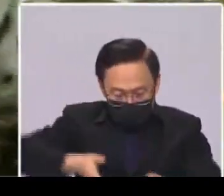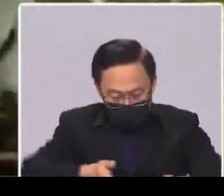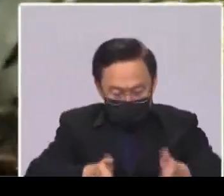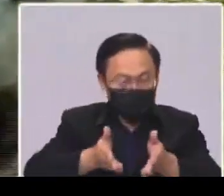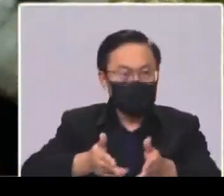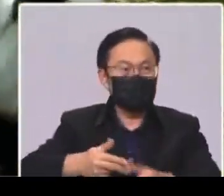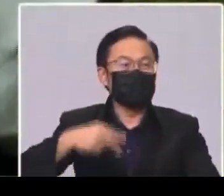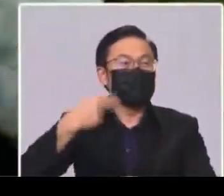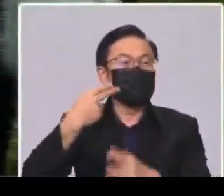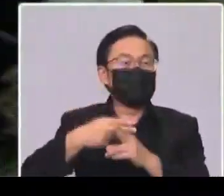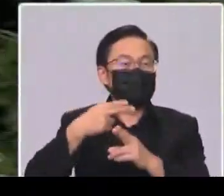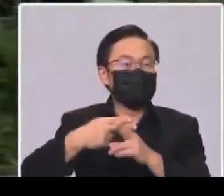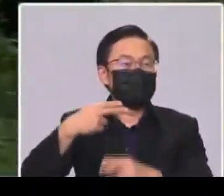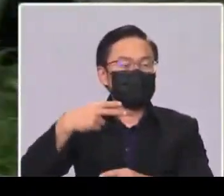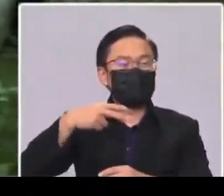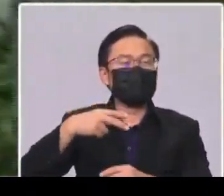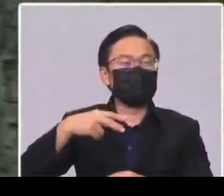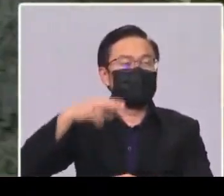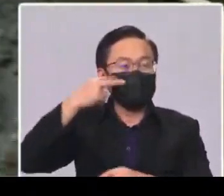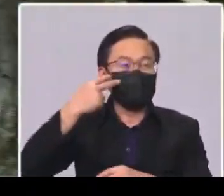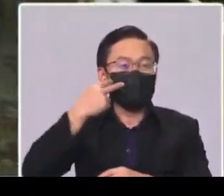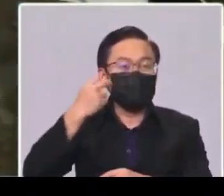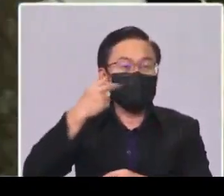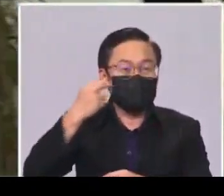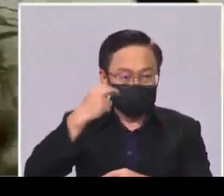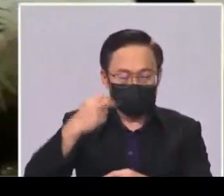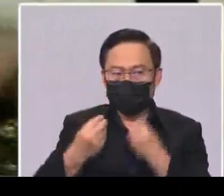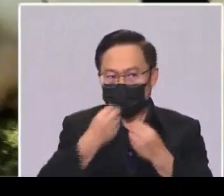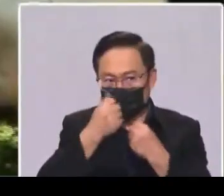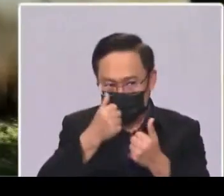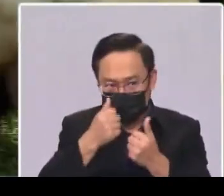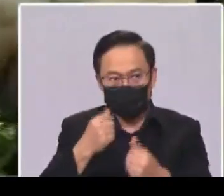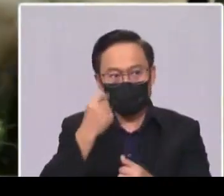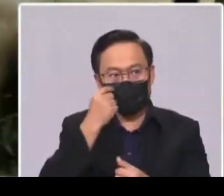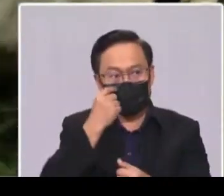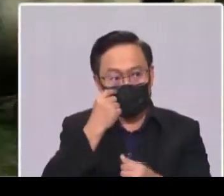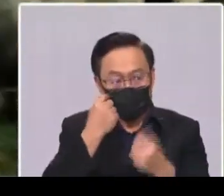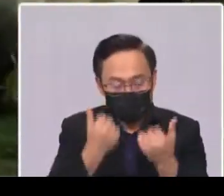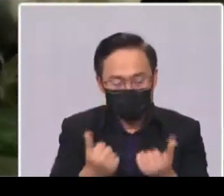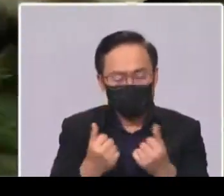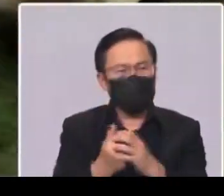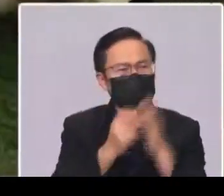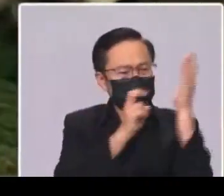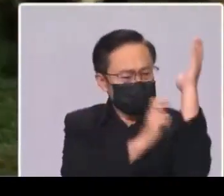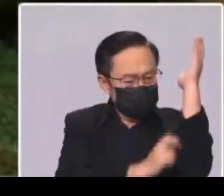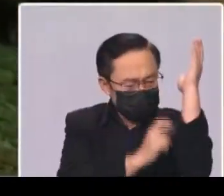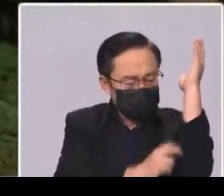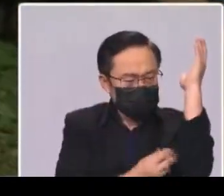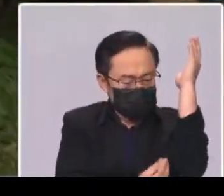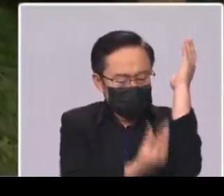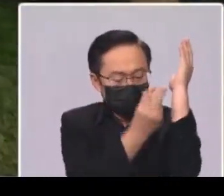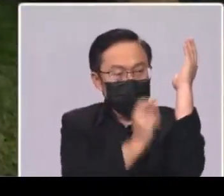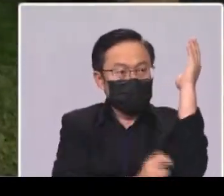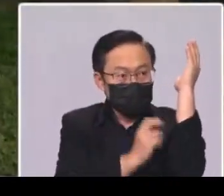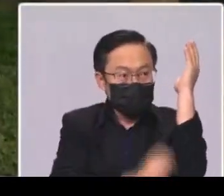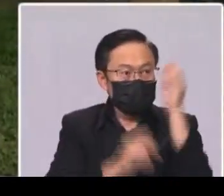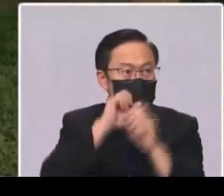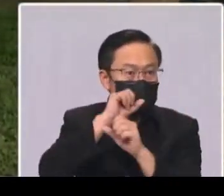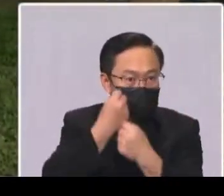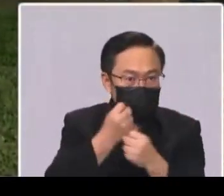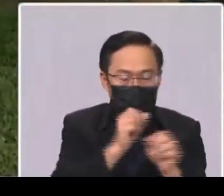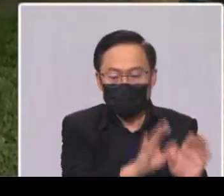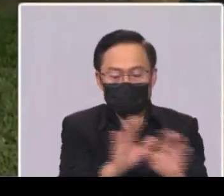แล้วก็ยังมีของเล่นเล่นแบบธรรมชาติว่างอาหารเป็นหน่อไม้เป็นอ้อยไว้ให้กินได้อย่างทดเพลินนะคะคือ